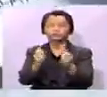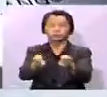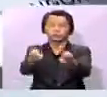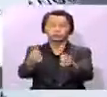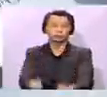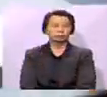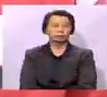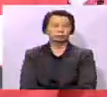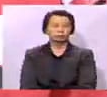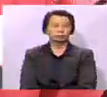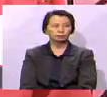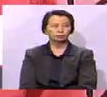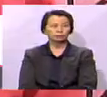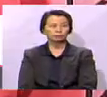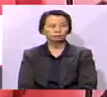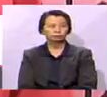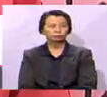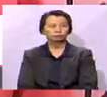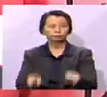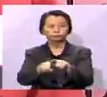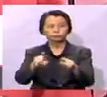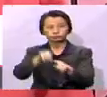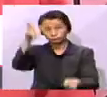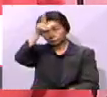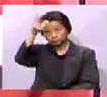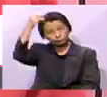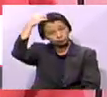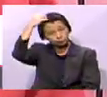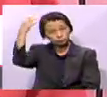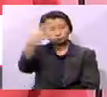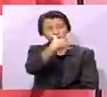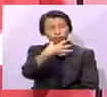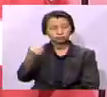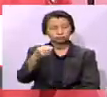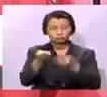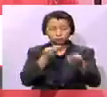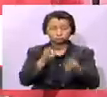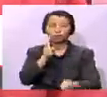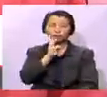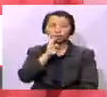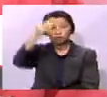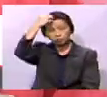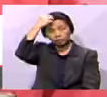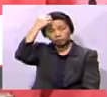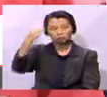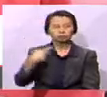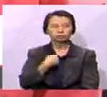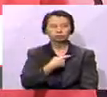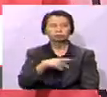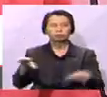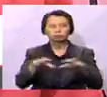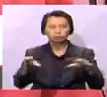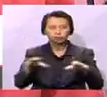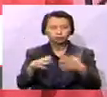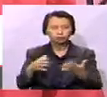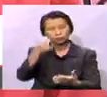segera. Pada kerajaan negeri dan jabatan dengan pengurusan air Selangor, kita buat satu